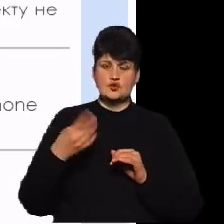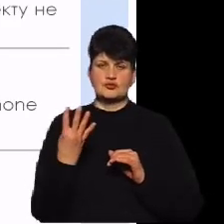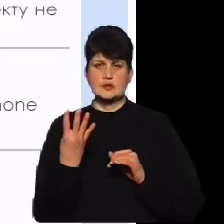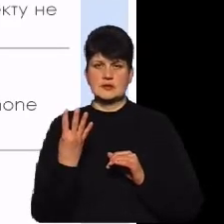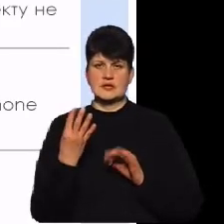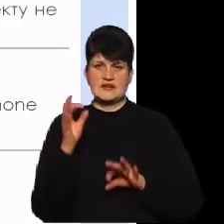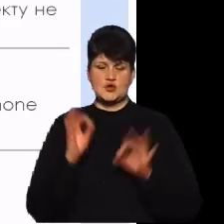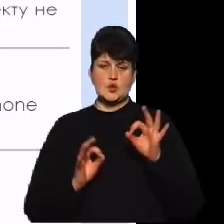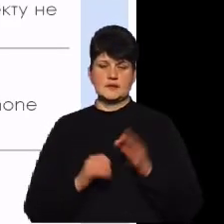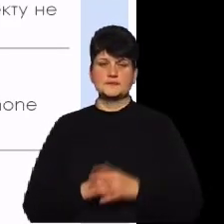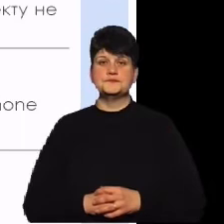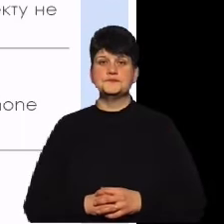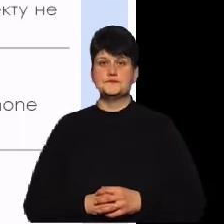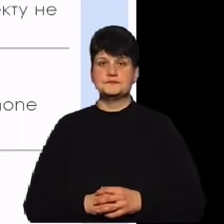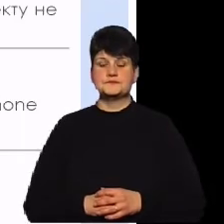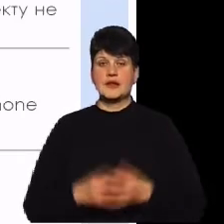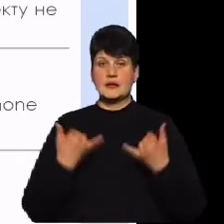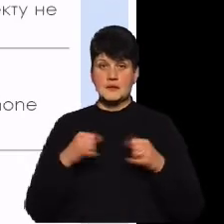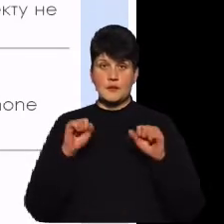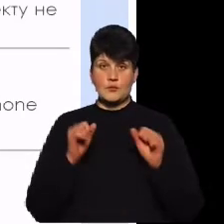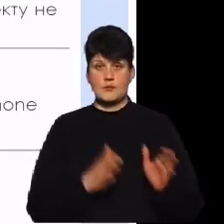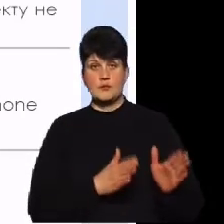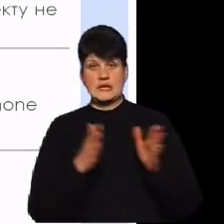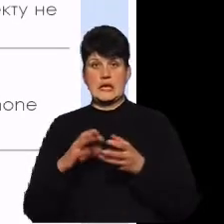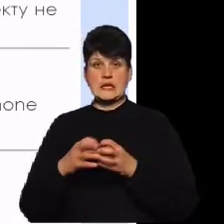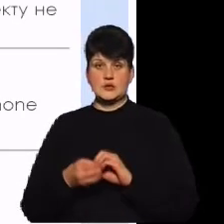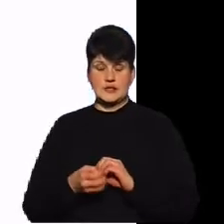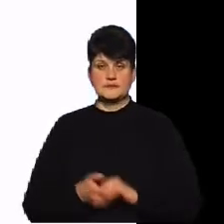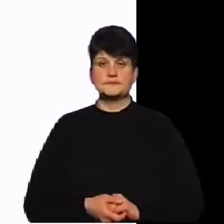2,4%. Тепер можемо перейти до результатів.